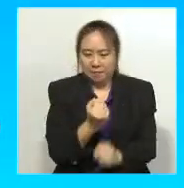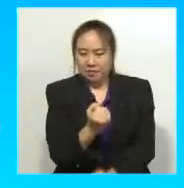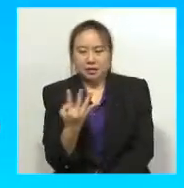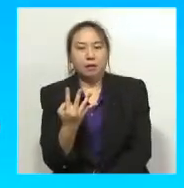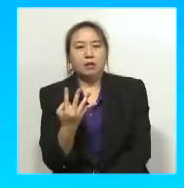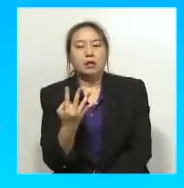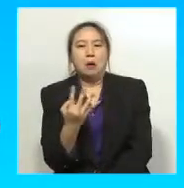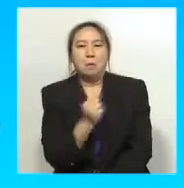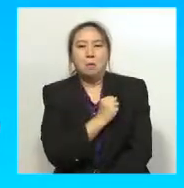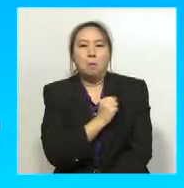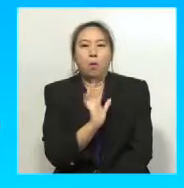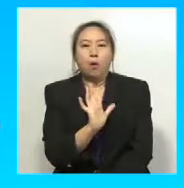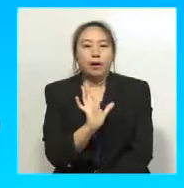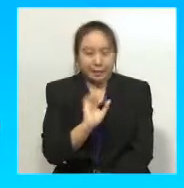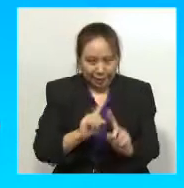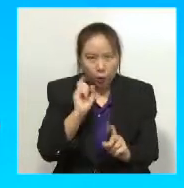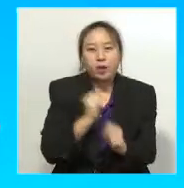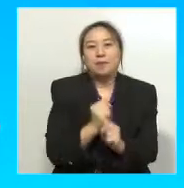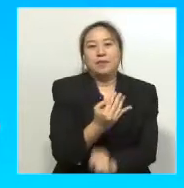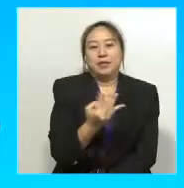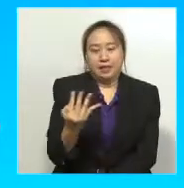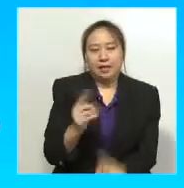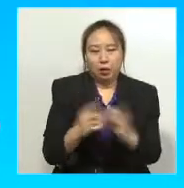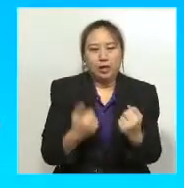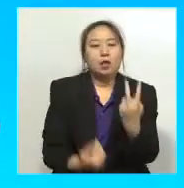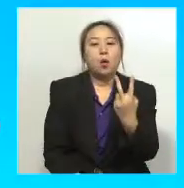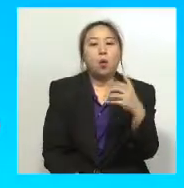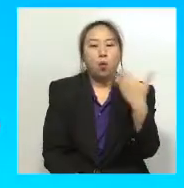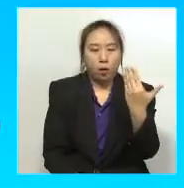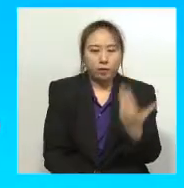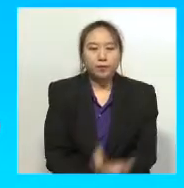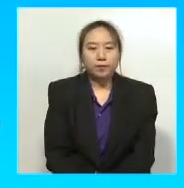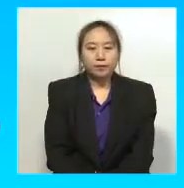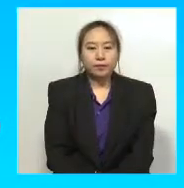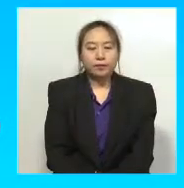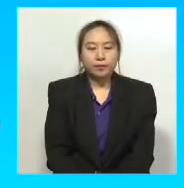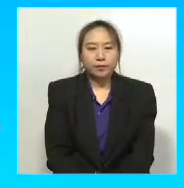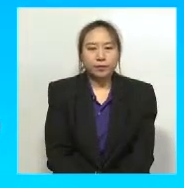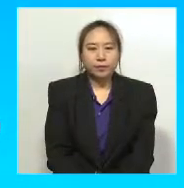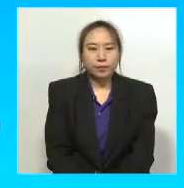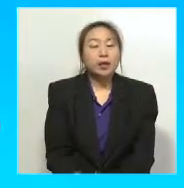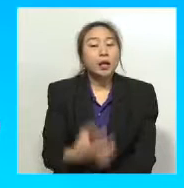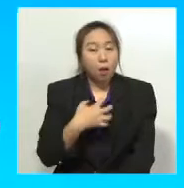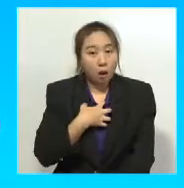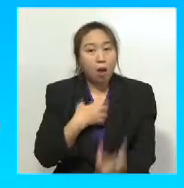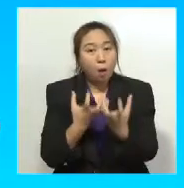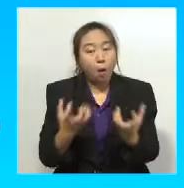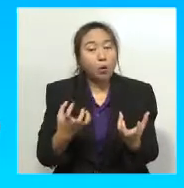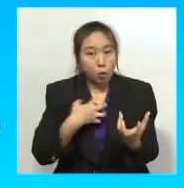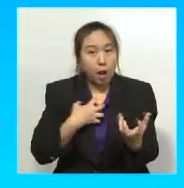ต่สี่สายก็คงต้องเดินด้วยแต่เอาเร่งด่วนคือสองสายทำน้ำใหม่ได้ก่อน ต้องการอ ุ ปกรณ์อะไรเพิ่มบ้างคะ ต